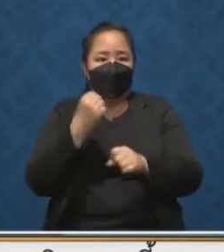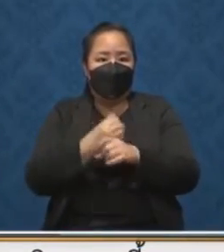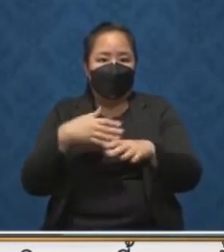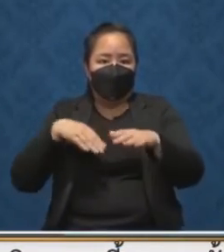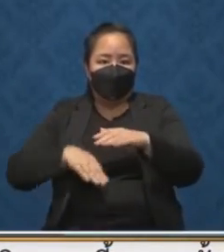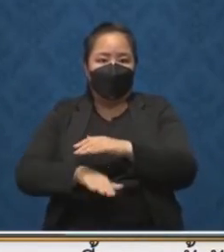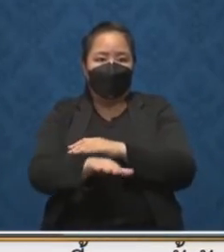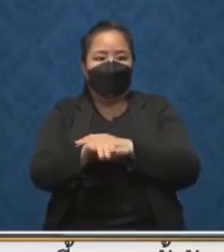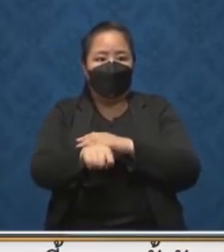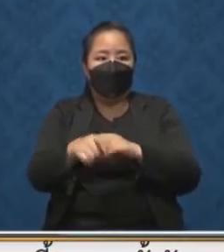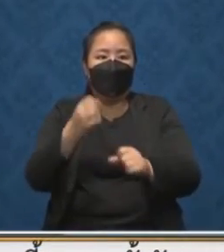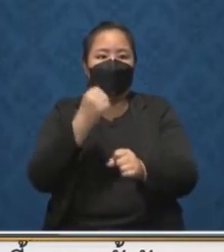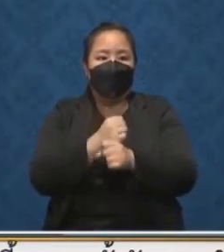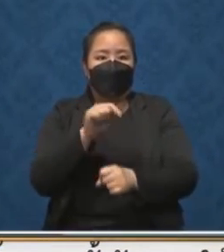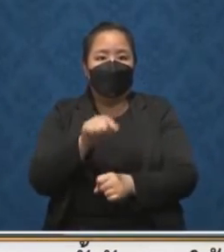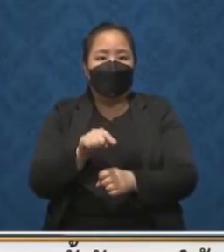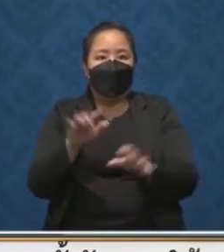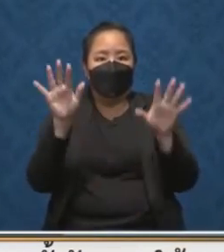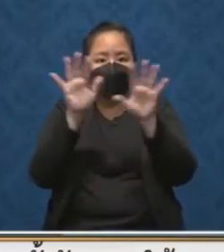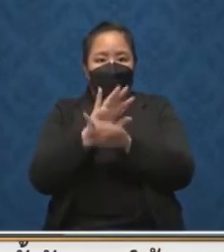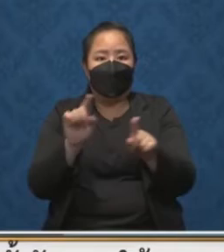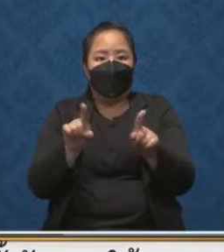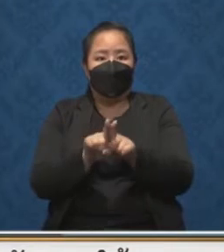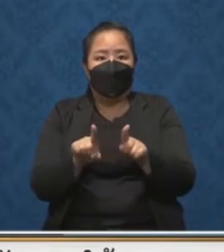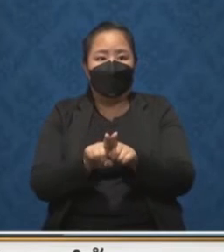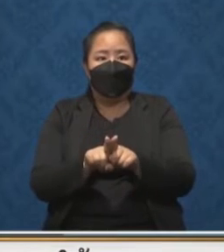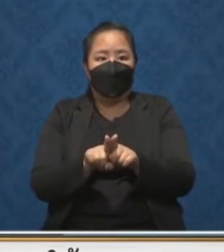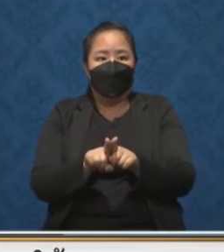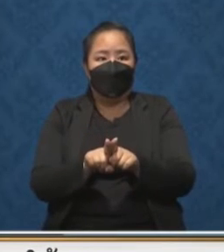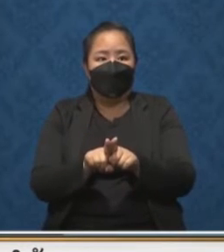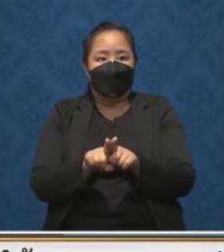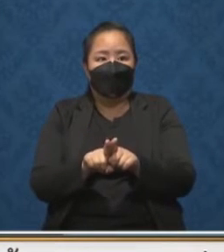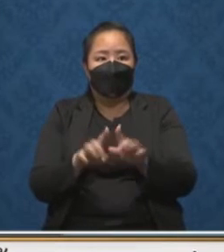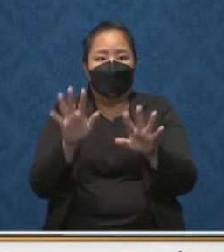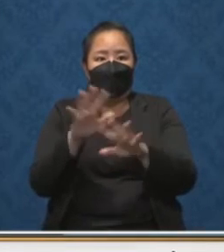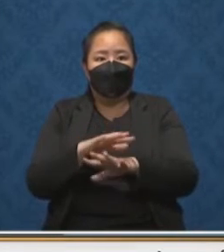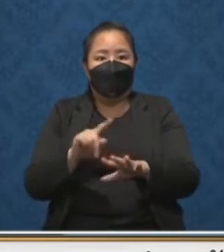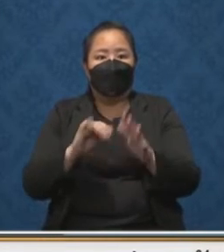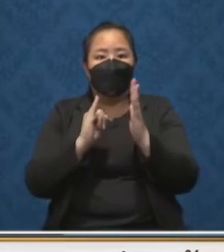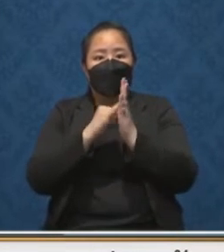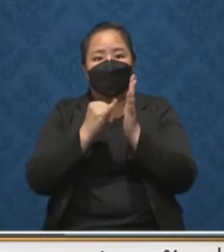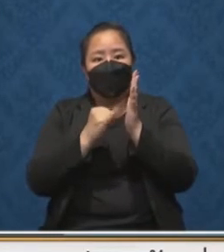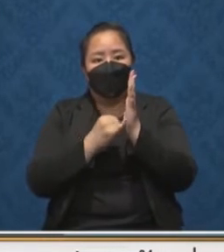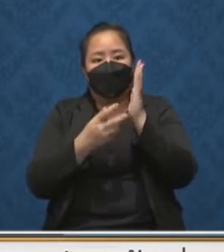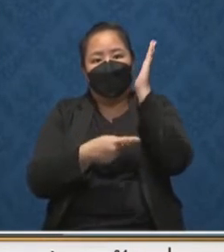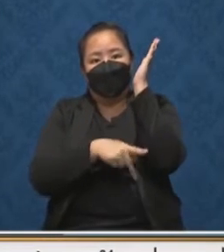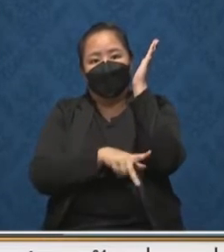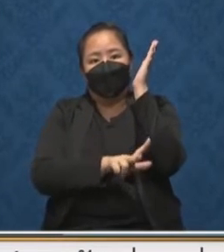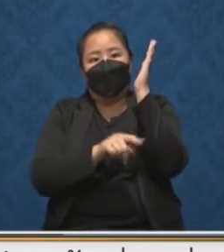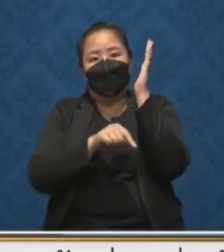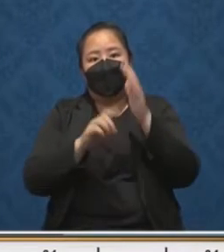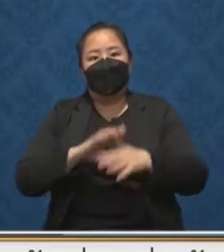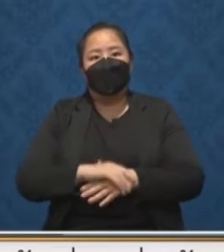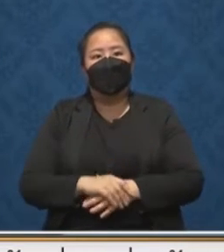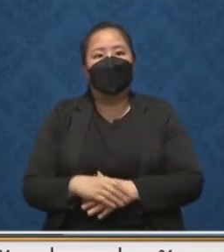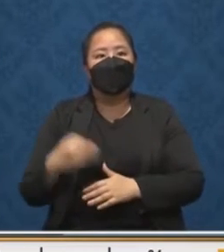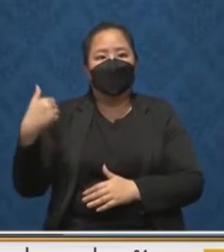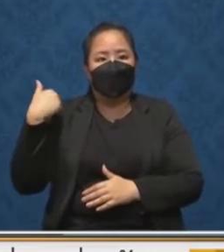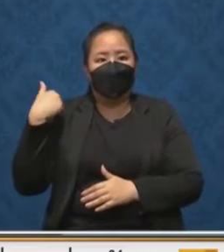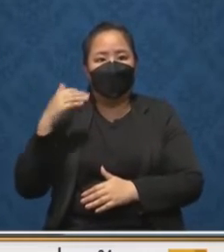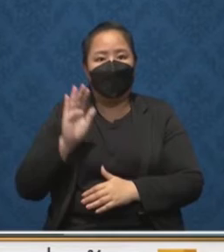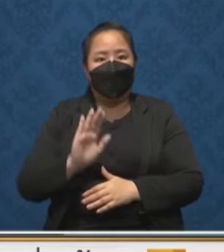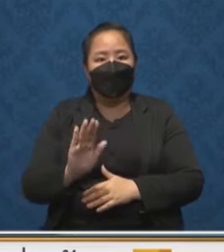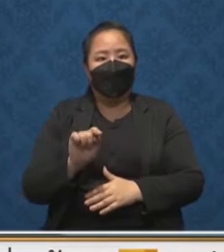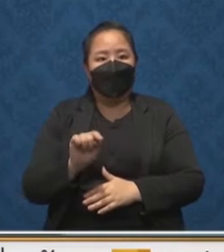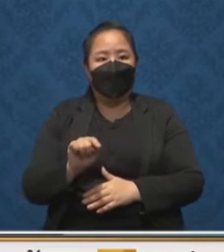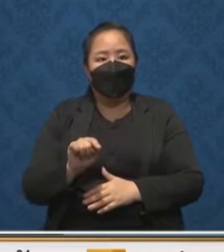ค์ลอดแยกดังกล่าวนะครับคล้ายๆกับที่แยกฉลองที่จังหวัดภูเก็ตซึ่งผมได้เดินทางไปศึกษาดูงานมานะครับซึ่งมีเข